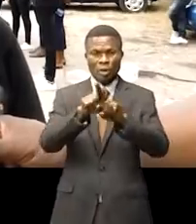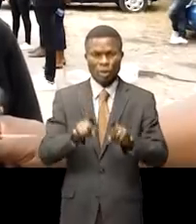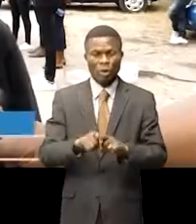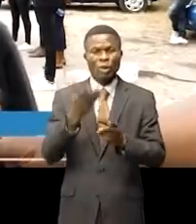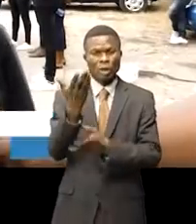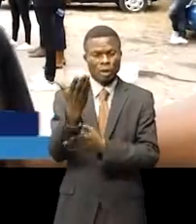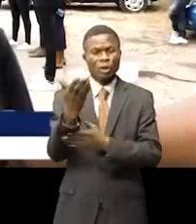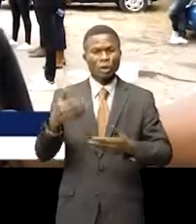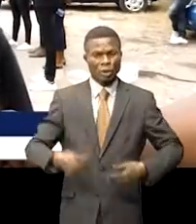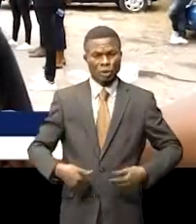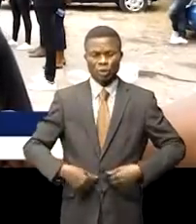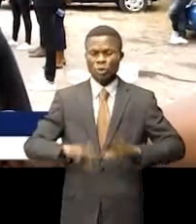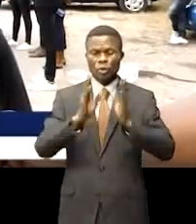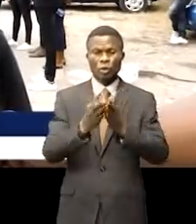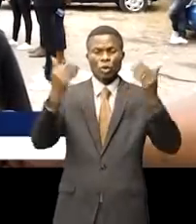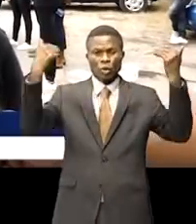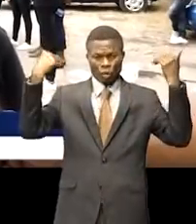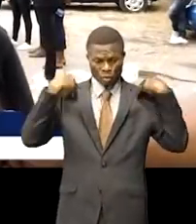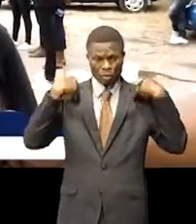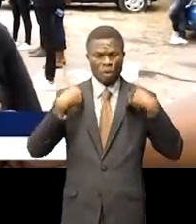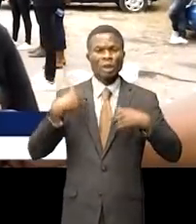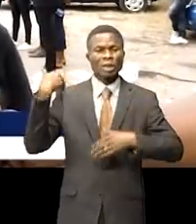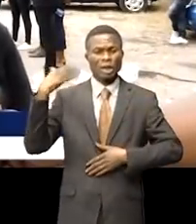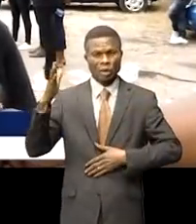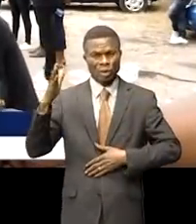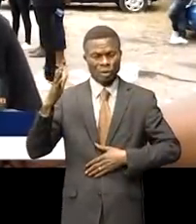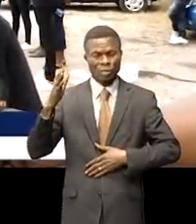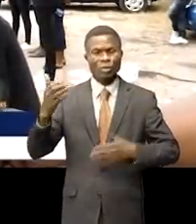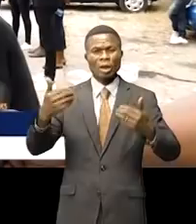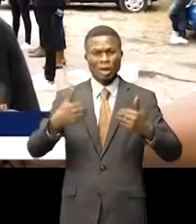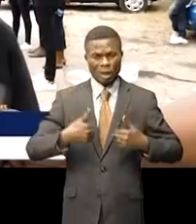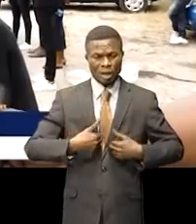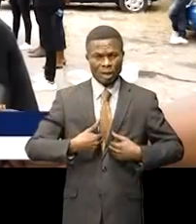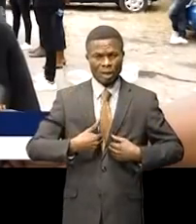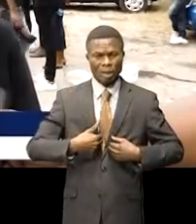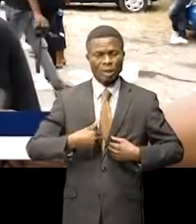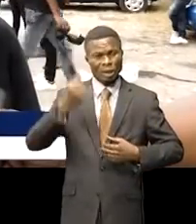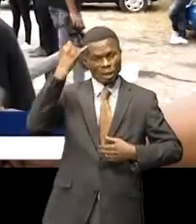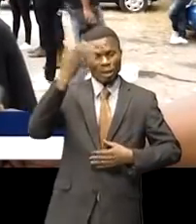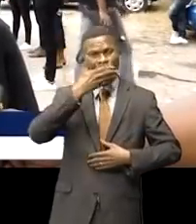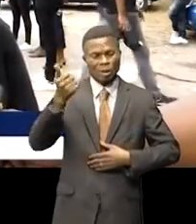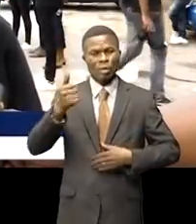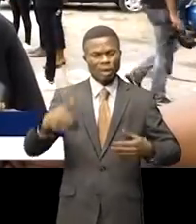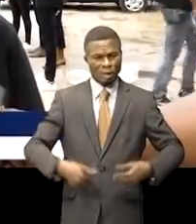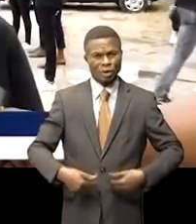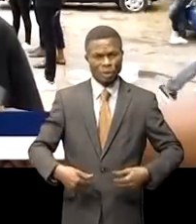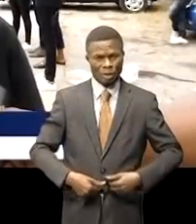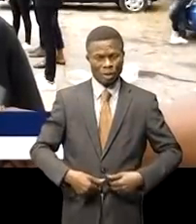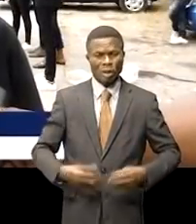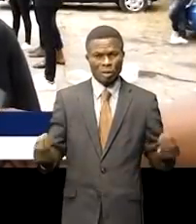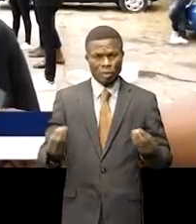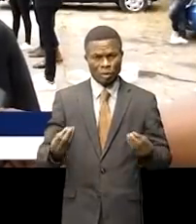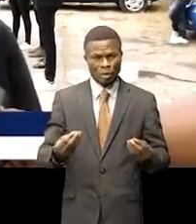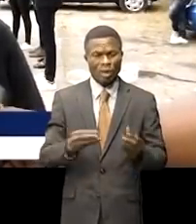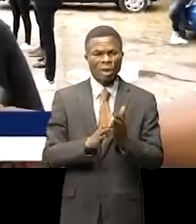nous interpellons les autorités étatiques d'avoir une branche et sur la jeunesse congolaise parce qu'elle